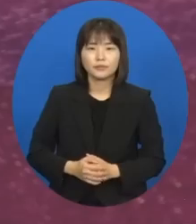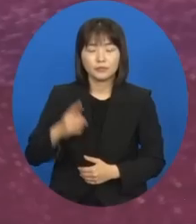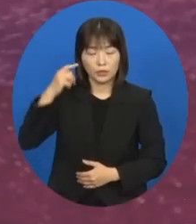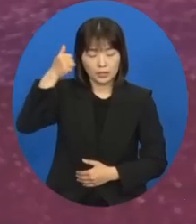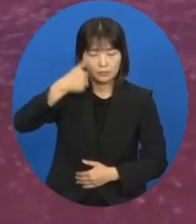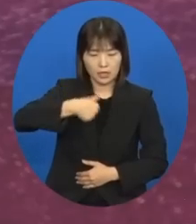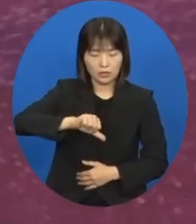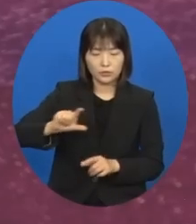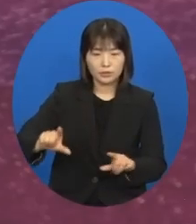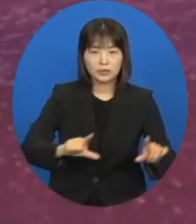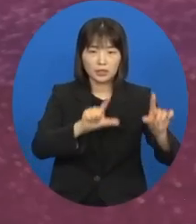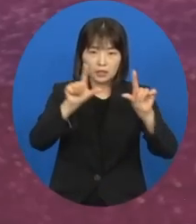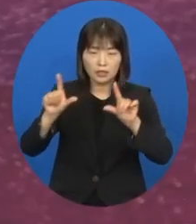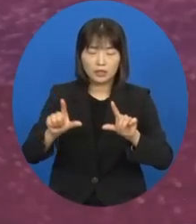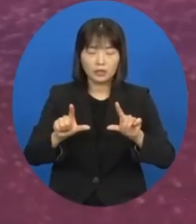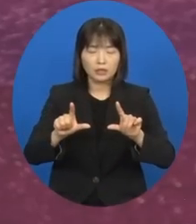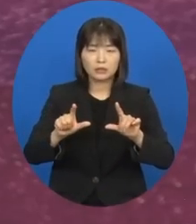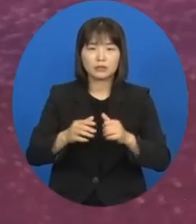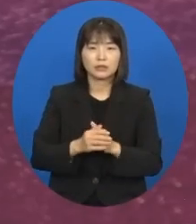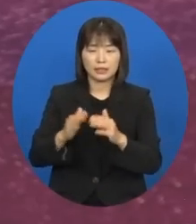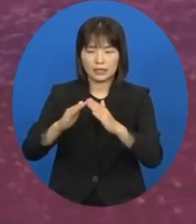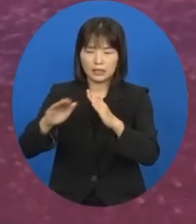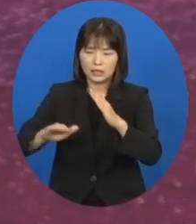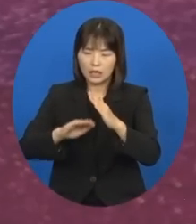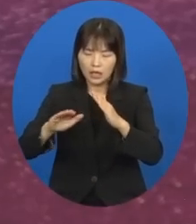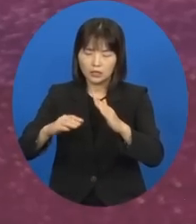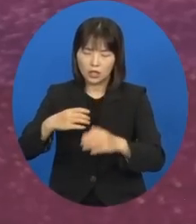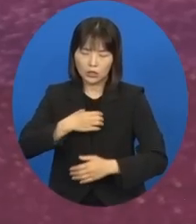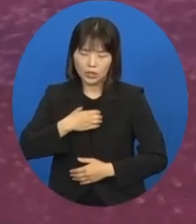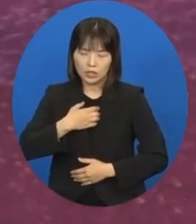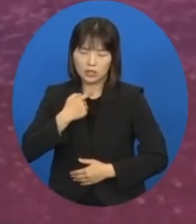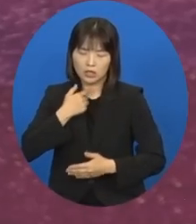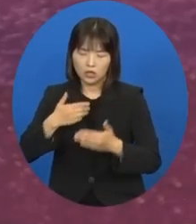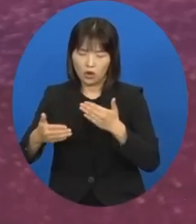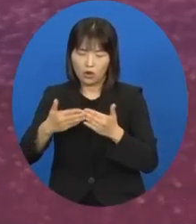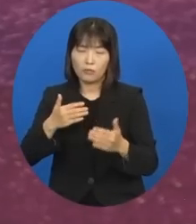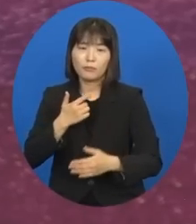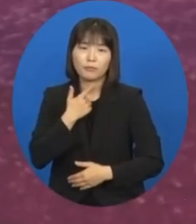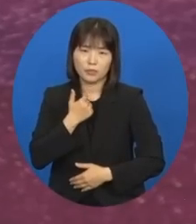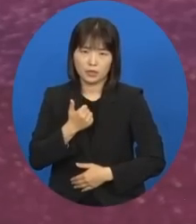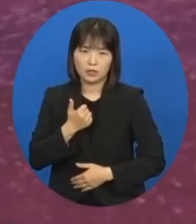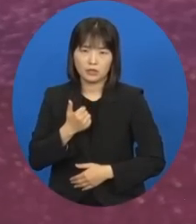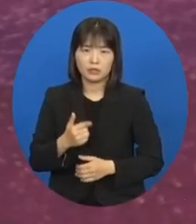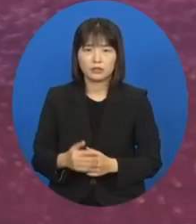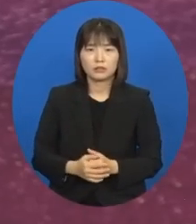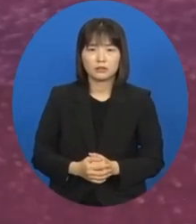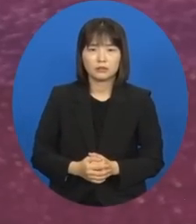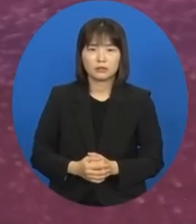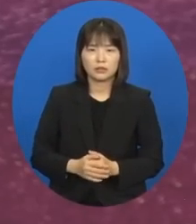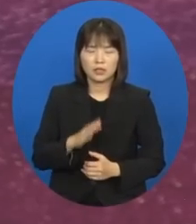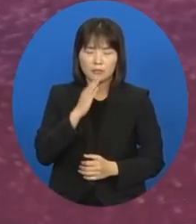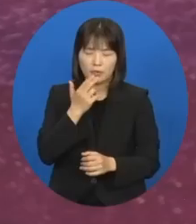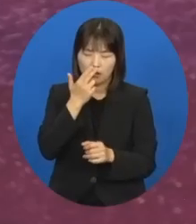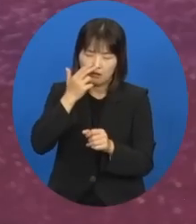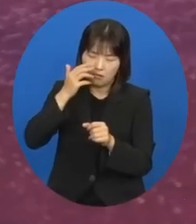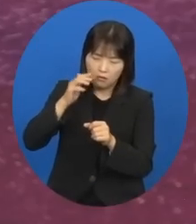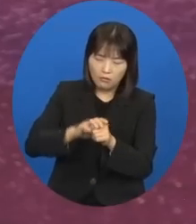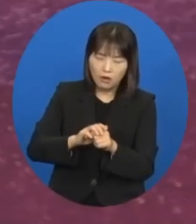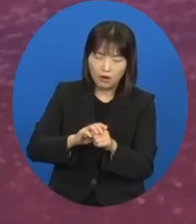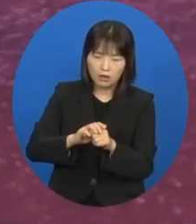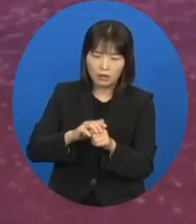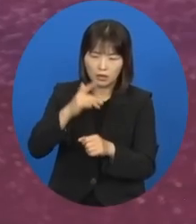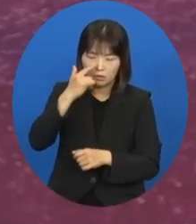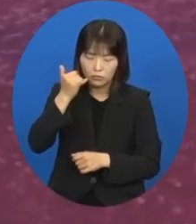목회자의 자녀를 살면서 가정이 큰 위기를 경험한 적이 있습니다 참 억울한 일을 부모님이